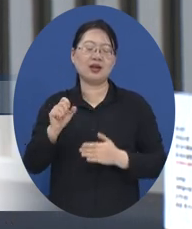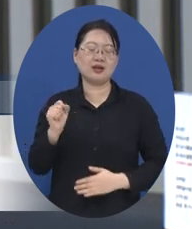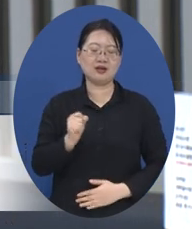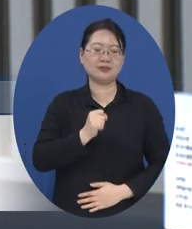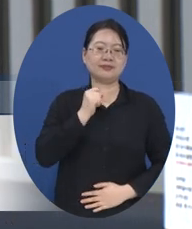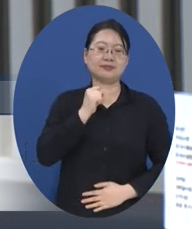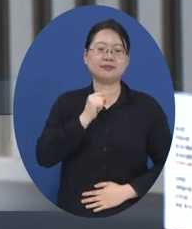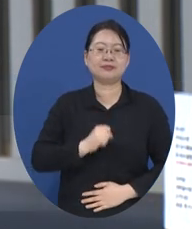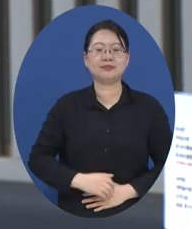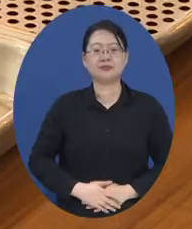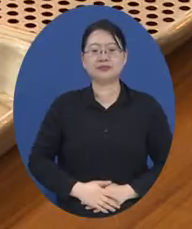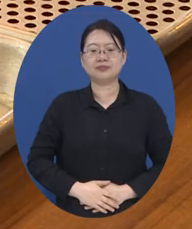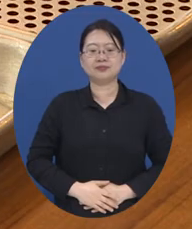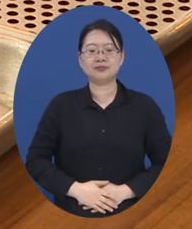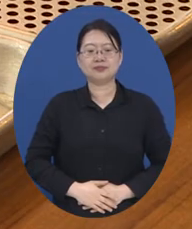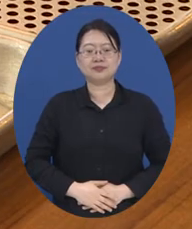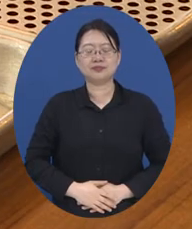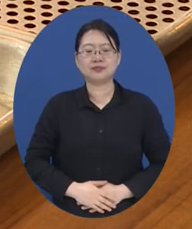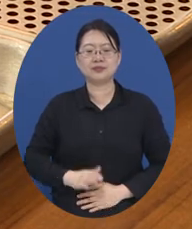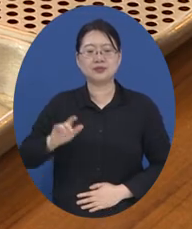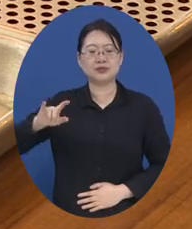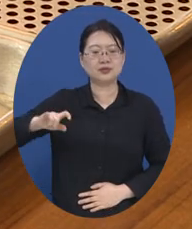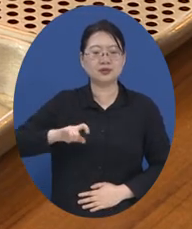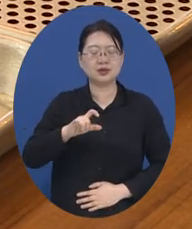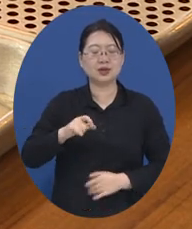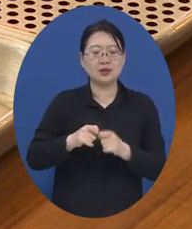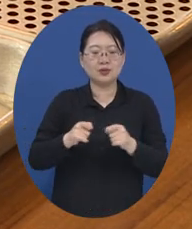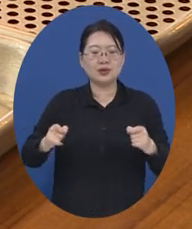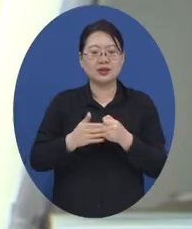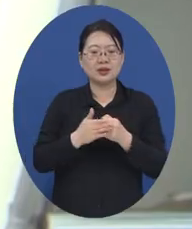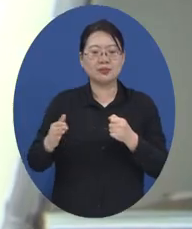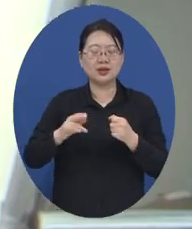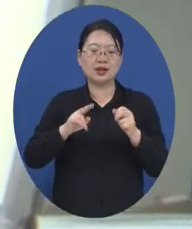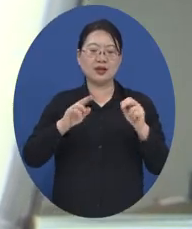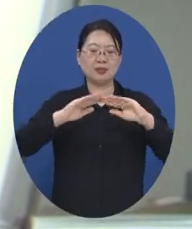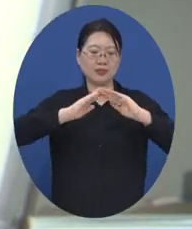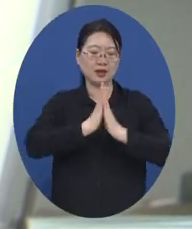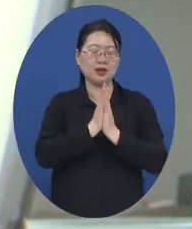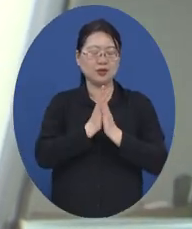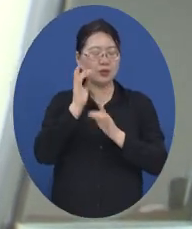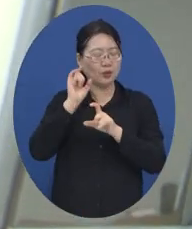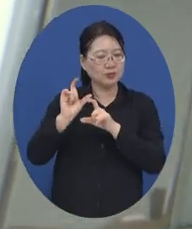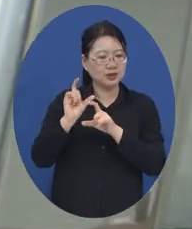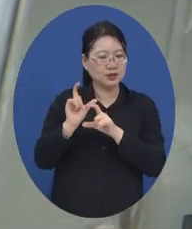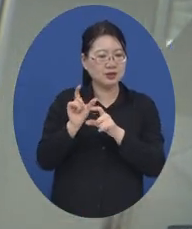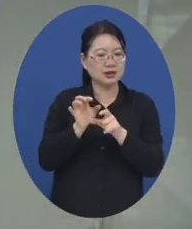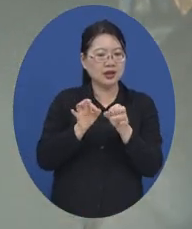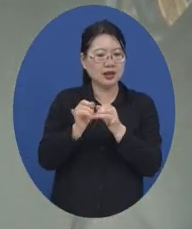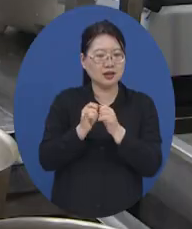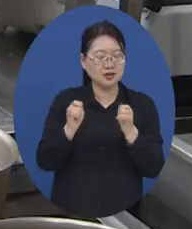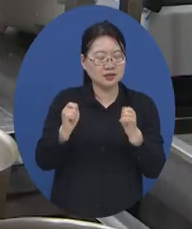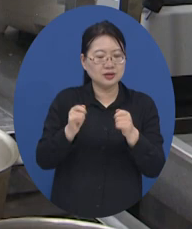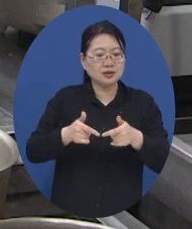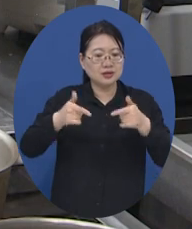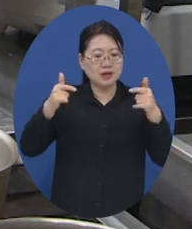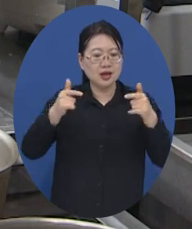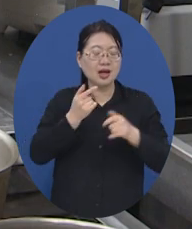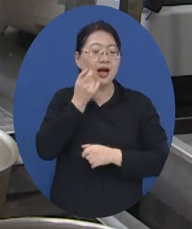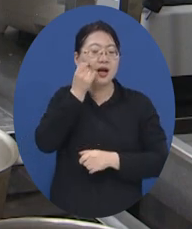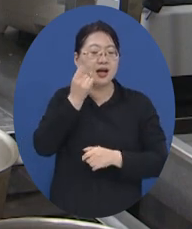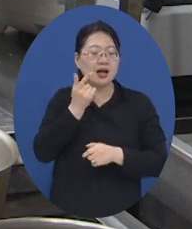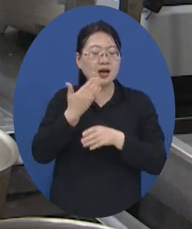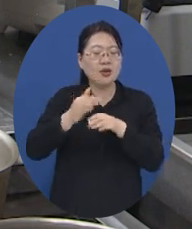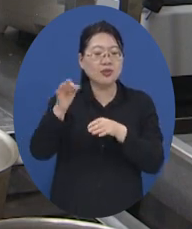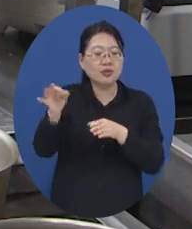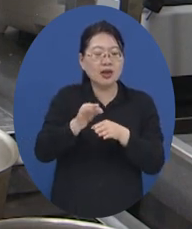극복해 나가면 좋겠고 코로나 1구 장기화로 폐업 까지 고민하는 상인들이 되자 상가 한 달 치 월세를 받지 않겠다고